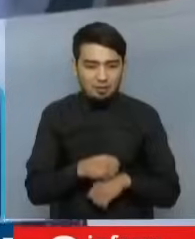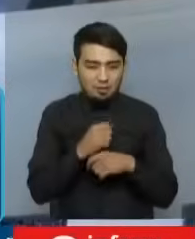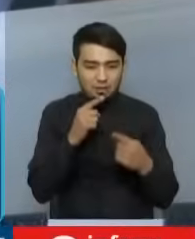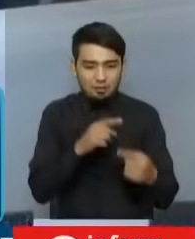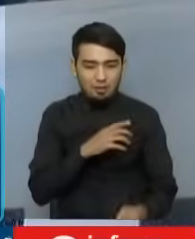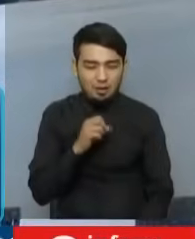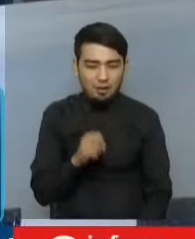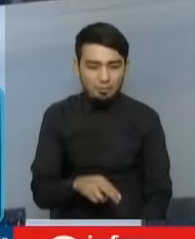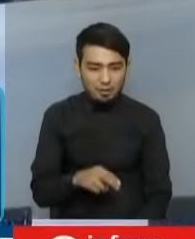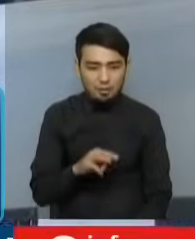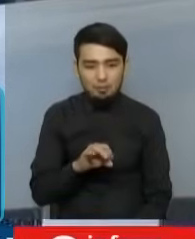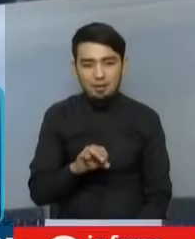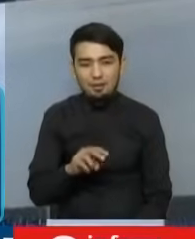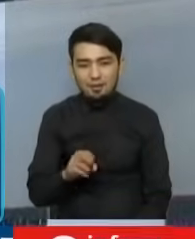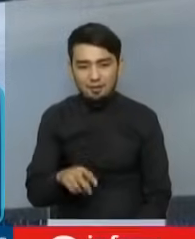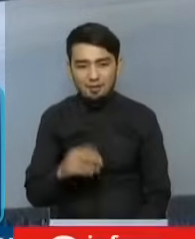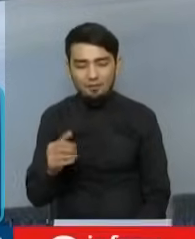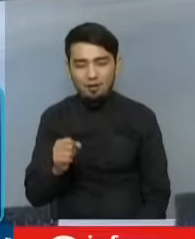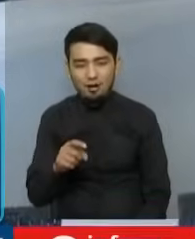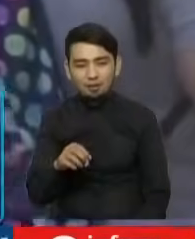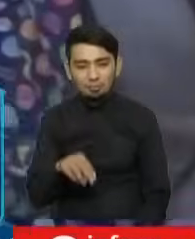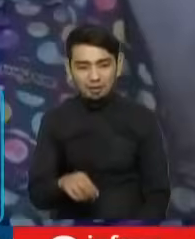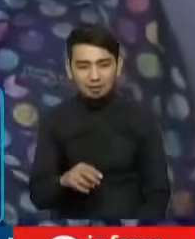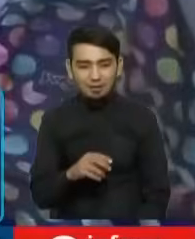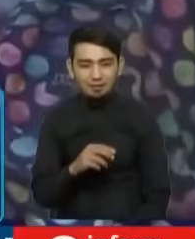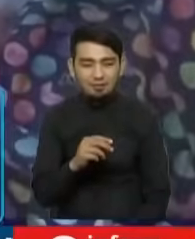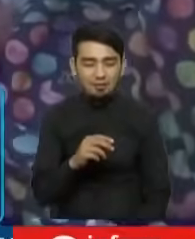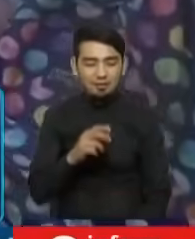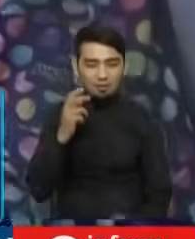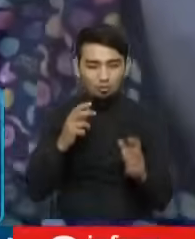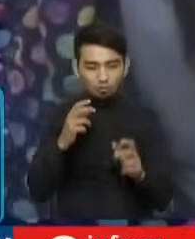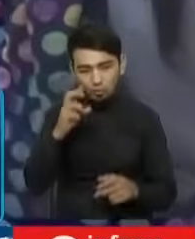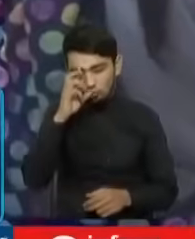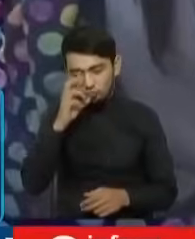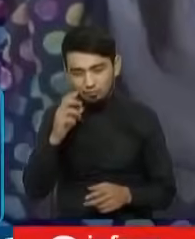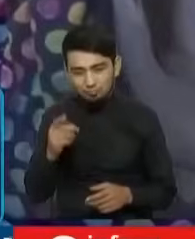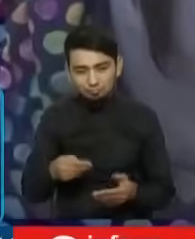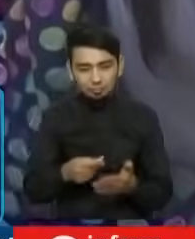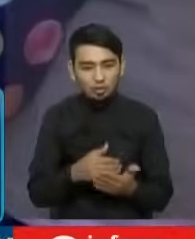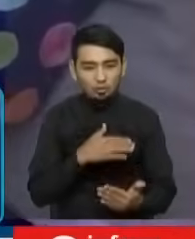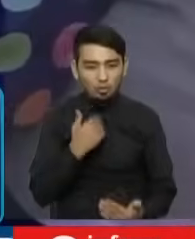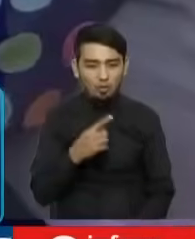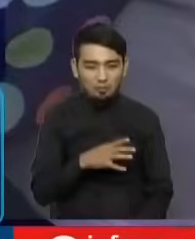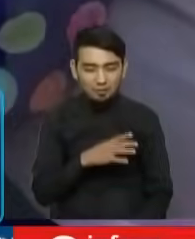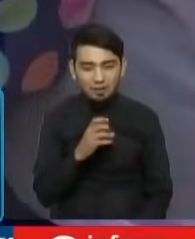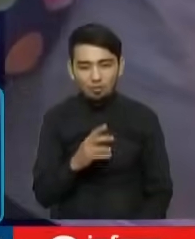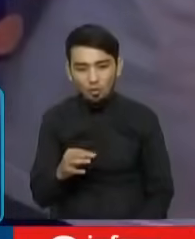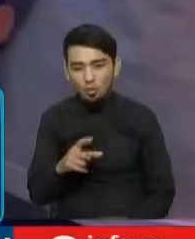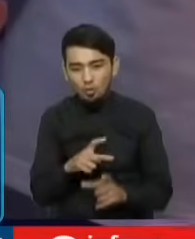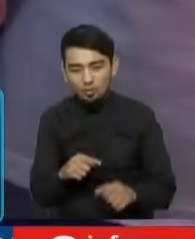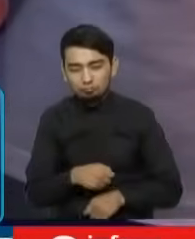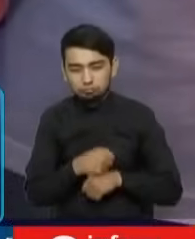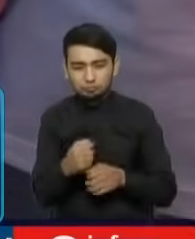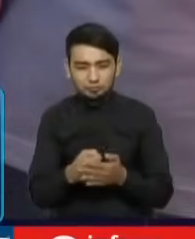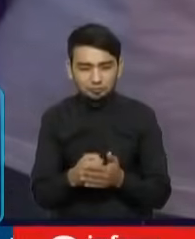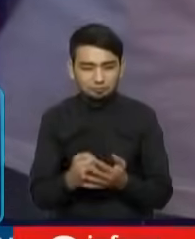апреле администрация Милея уже пыталась лишить вузы финансовой поддержки. Однако тогда протестующим удалось их отстоять.